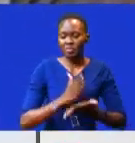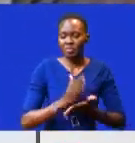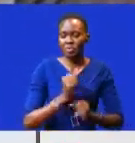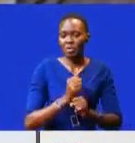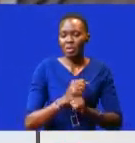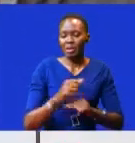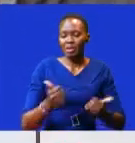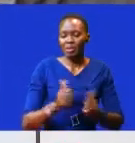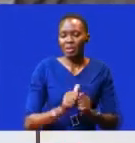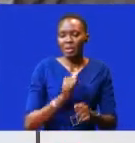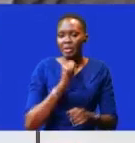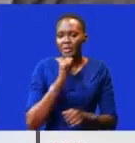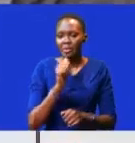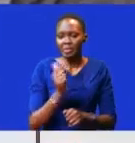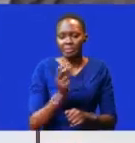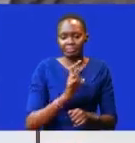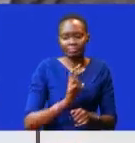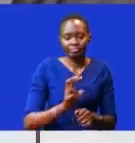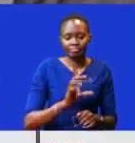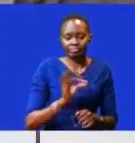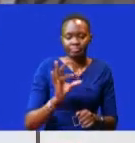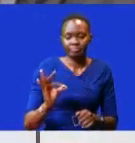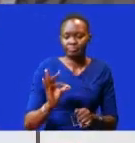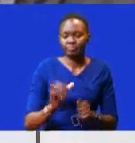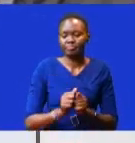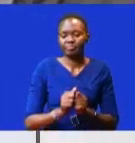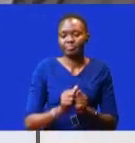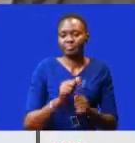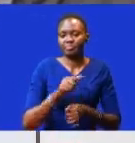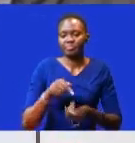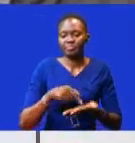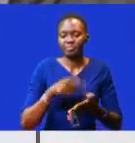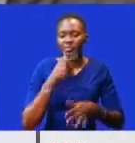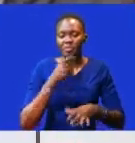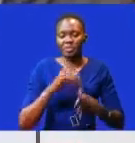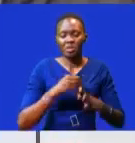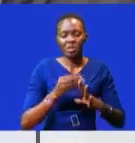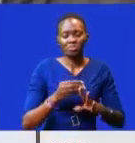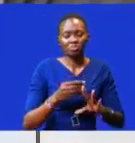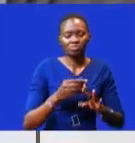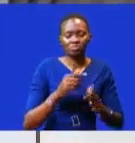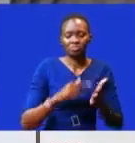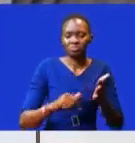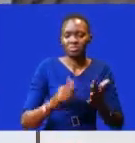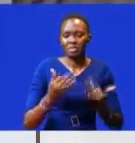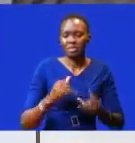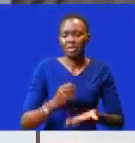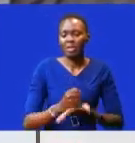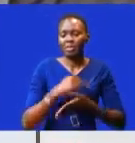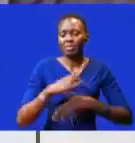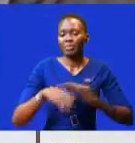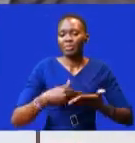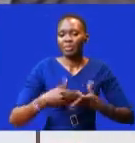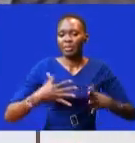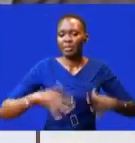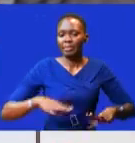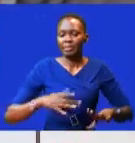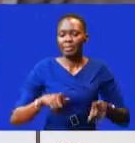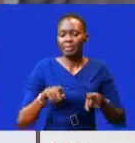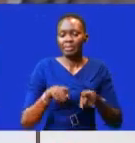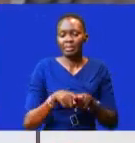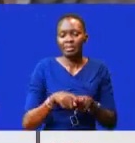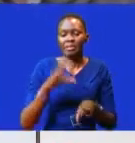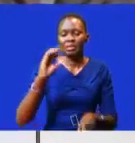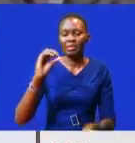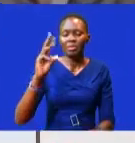moko ng'e ni ma ja Kenya Kwanza moko ja Kenya Kwanza ma jaluo moko jaluo wasano konyo ji te to Raymond Omollo libose